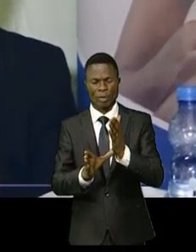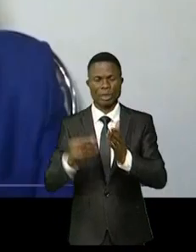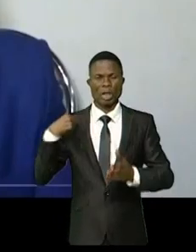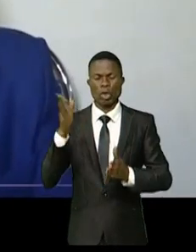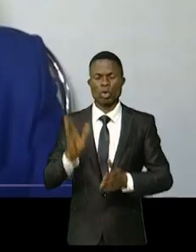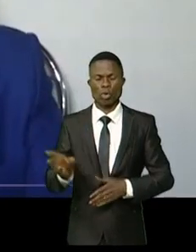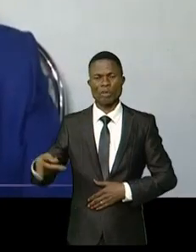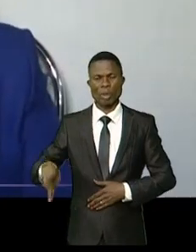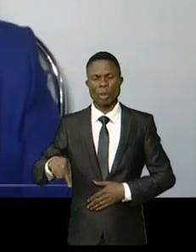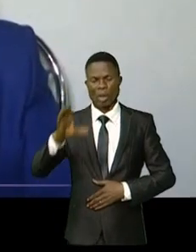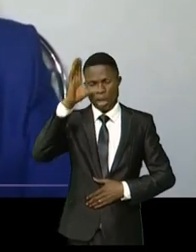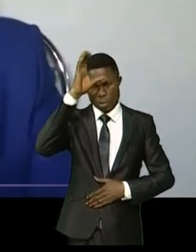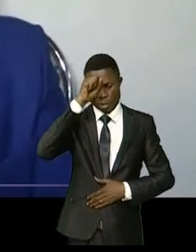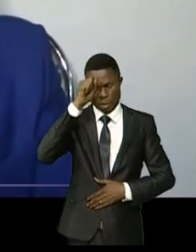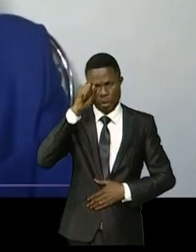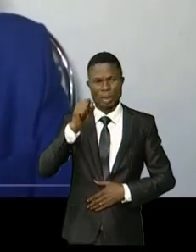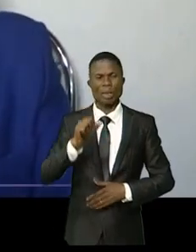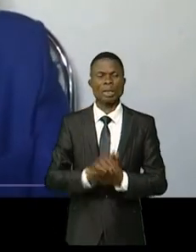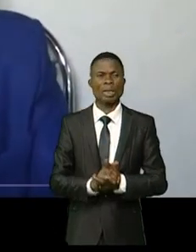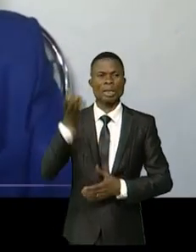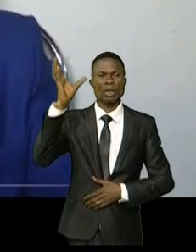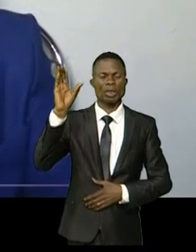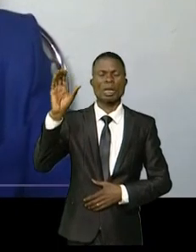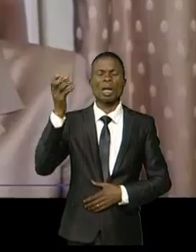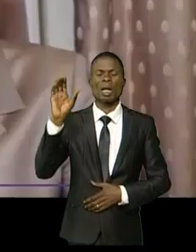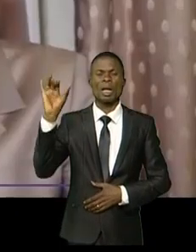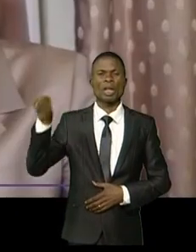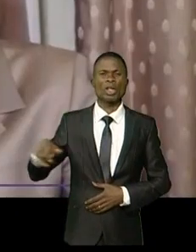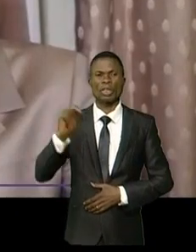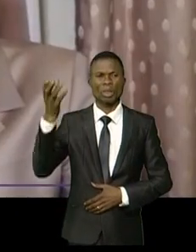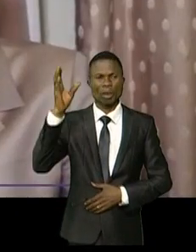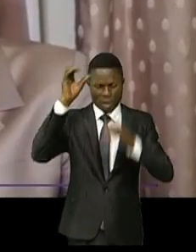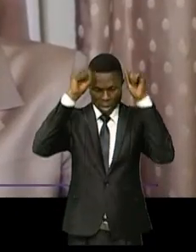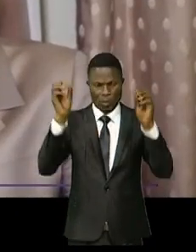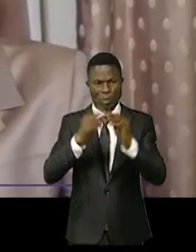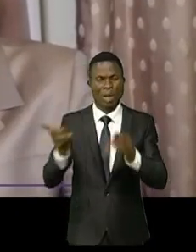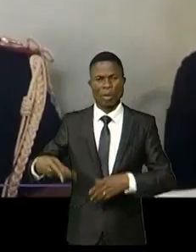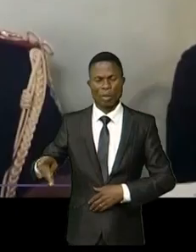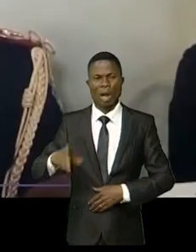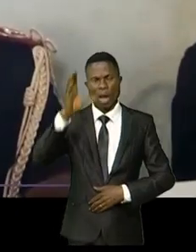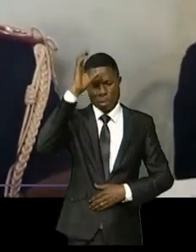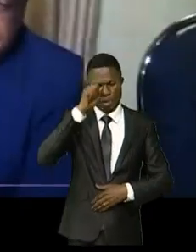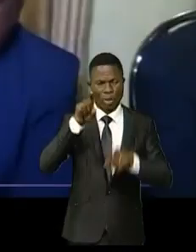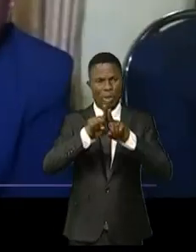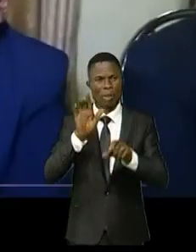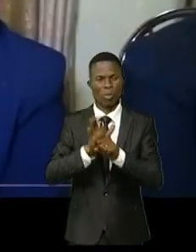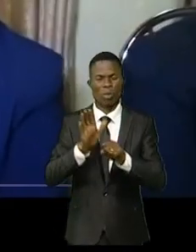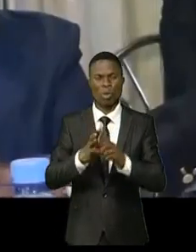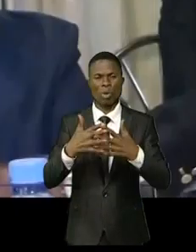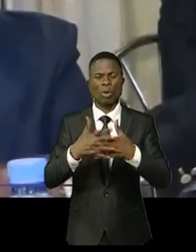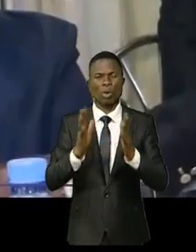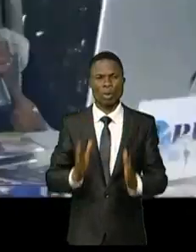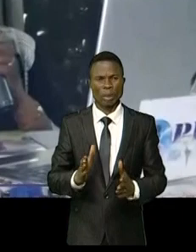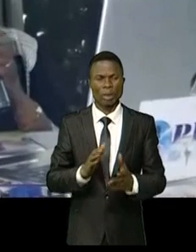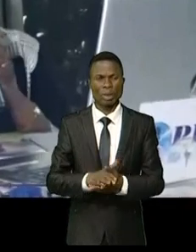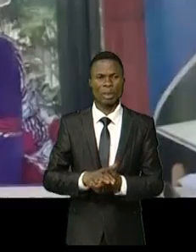Mwadi, en présence du secrétaire général à la santé, Jean-Pierre Lokadi au PT, du président de l'Assemblée provinciale du Kwilu et différents partenaires. J'espère